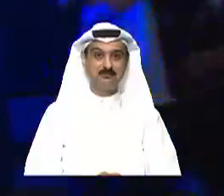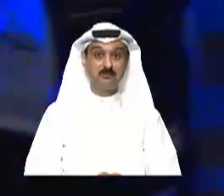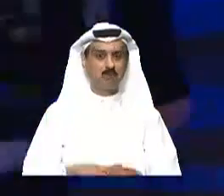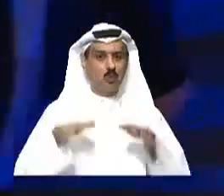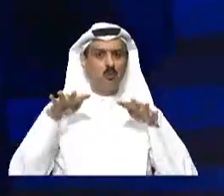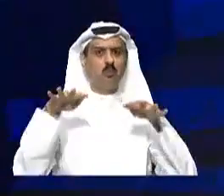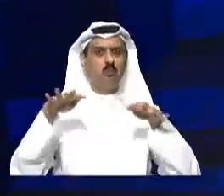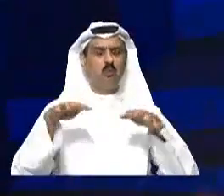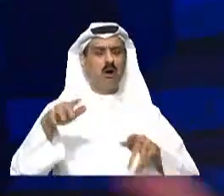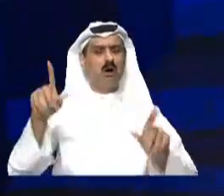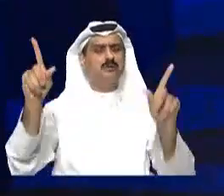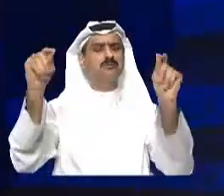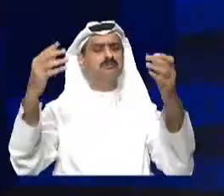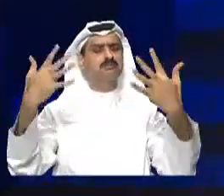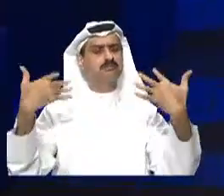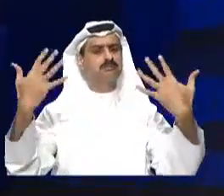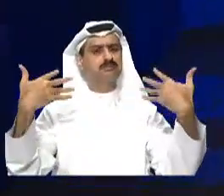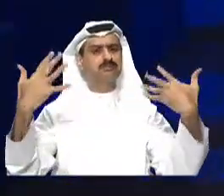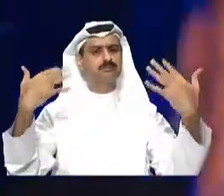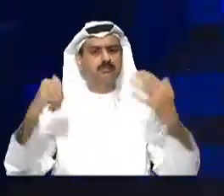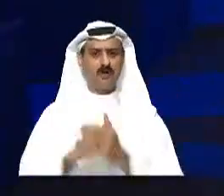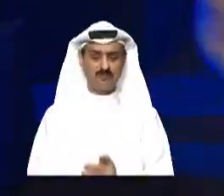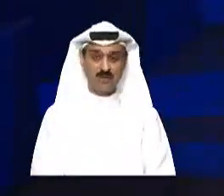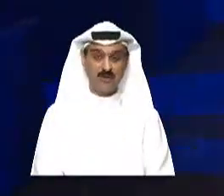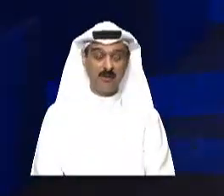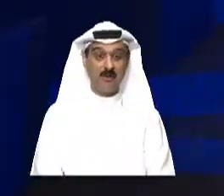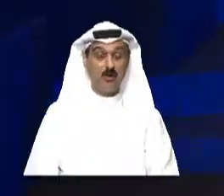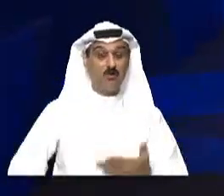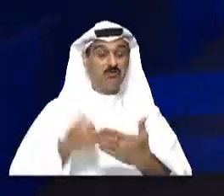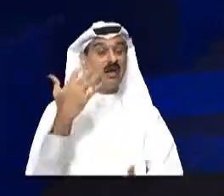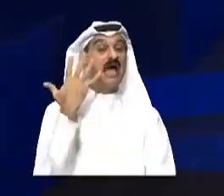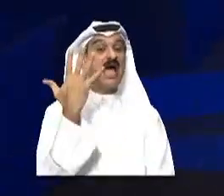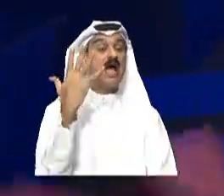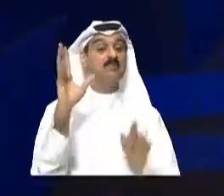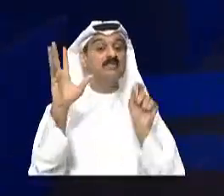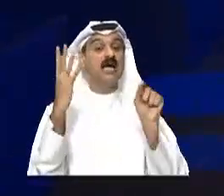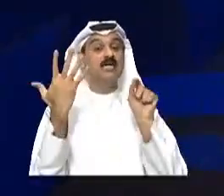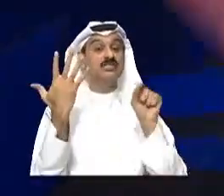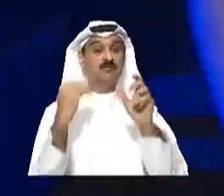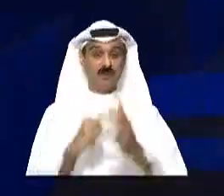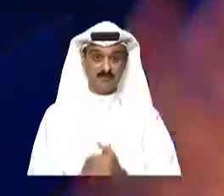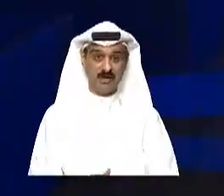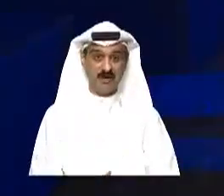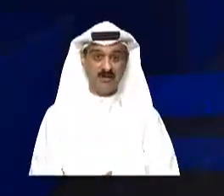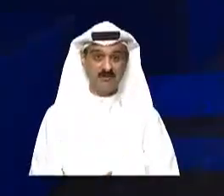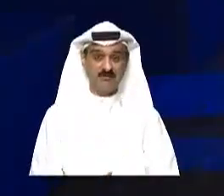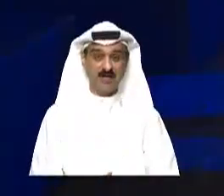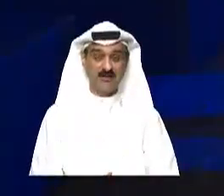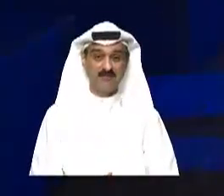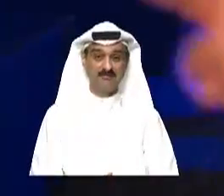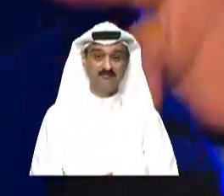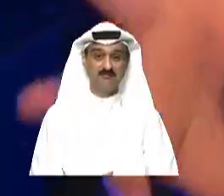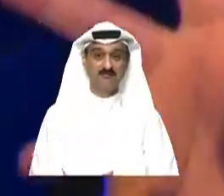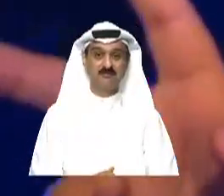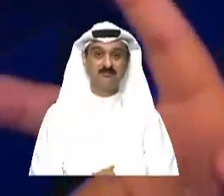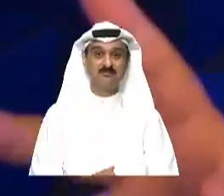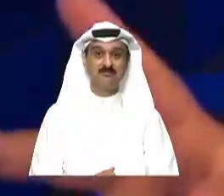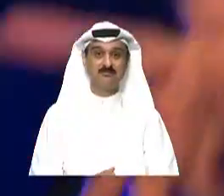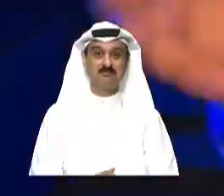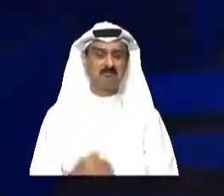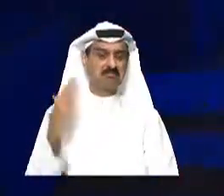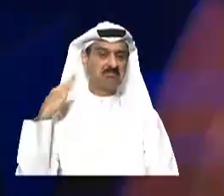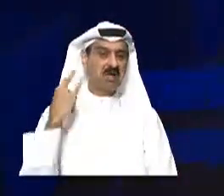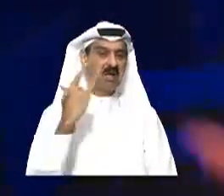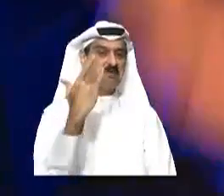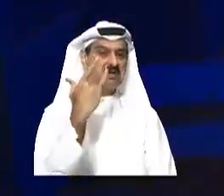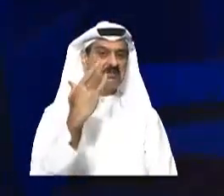أسطورة، يعني أنا توقعت أرجنتينا تفوز 5-0 بس طلع ميسي فاشل. سالم الدوسري